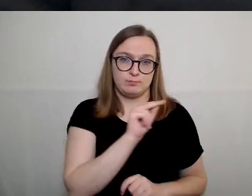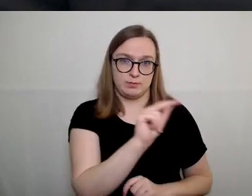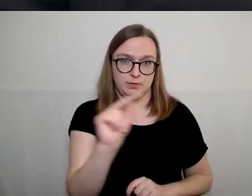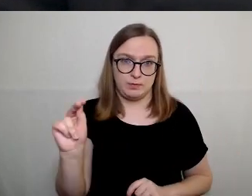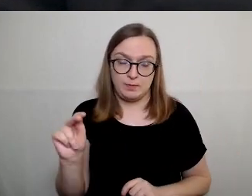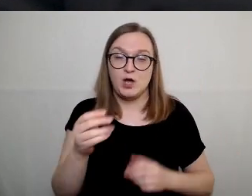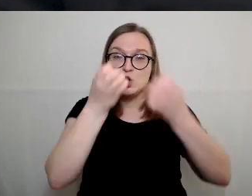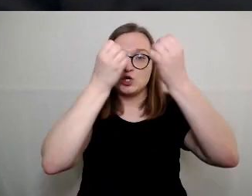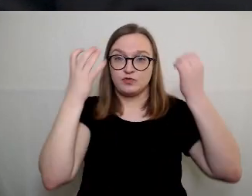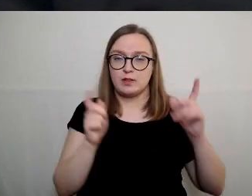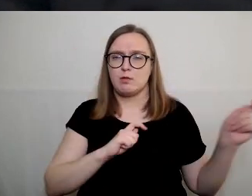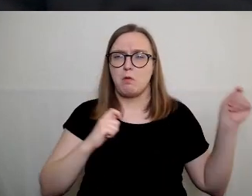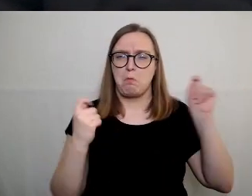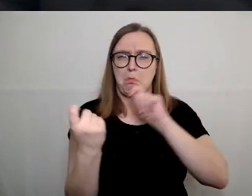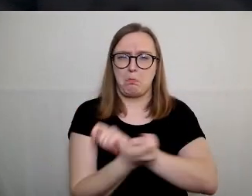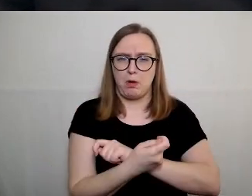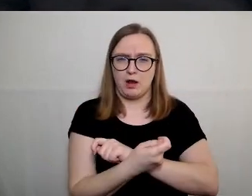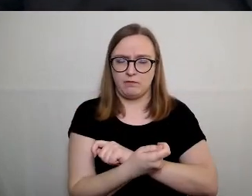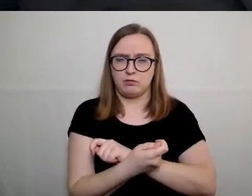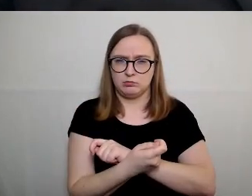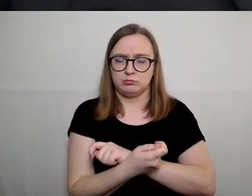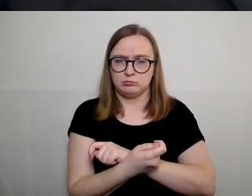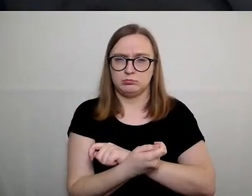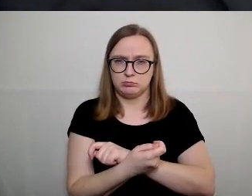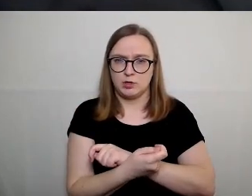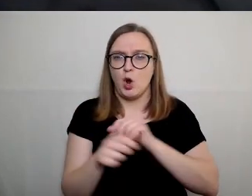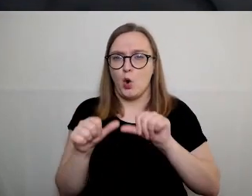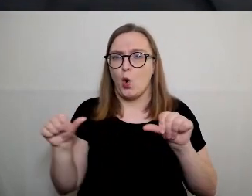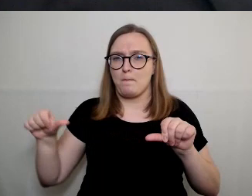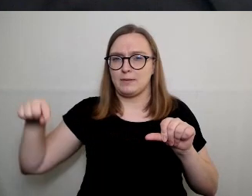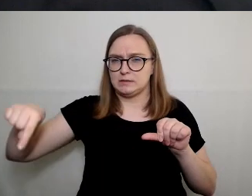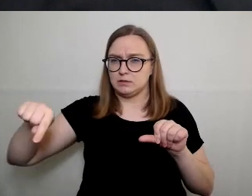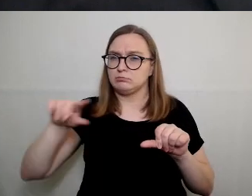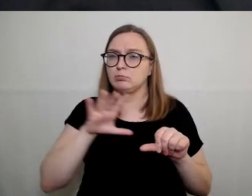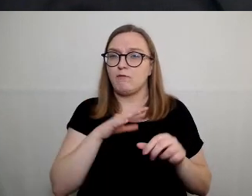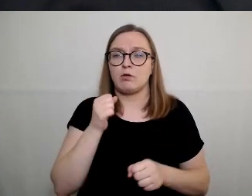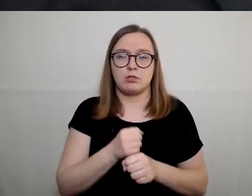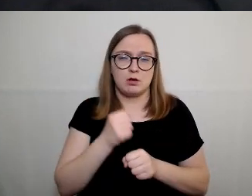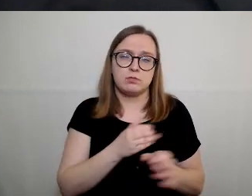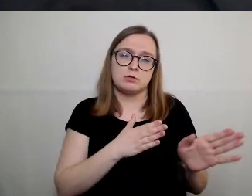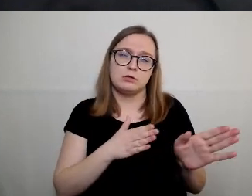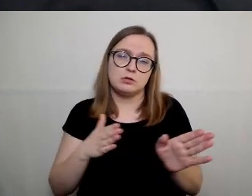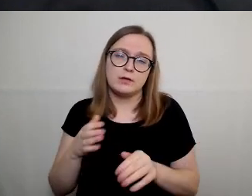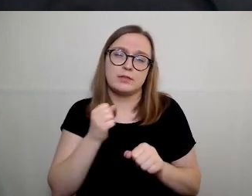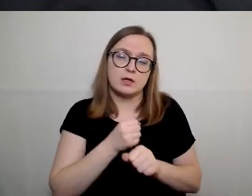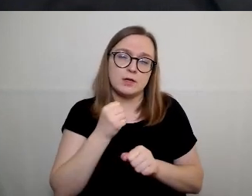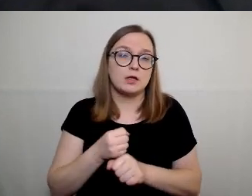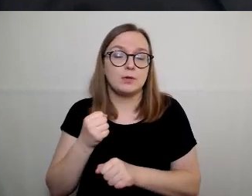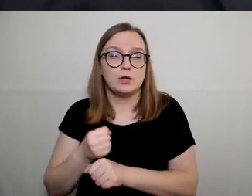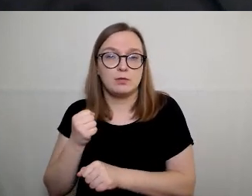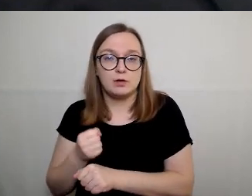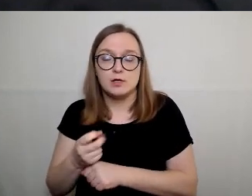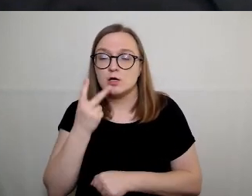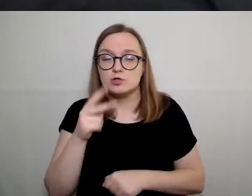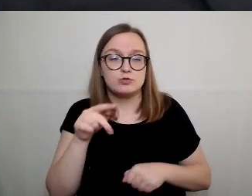švietimo pertvarkos tinklo būtent komisija dirbo nuolat ir tą struktūrą, kaip sakant,